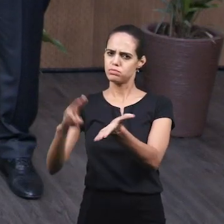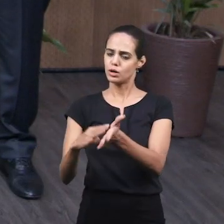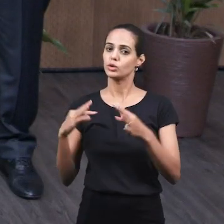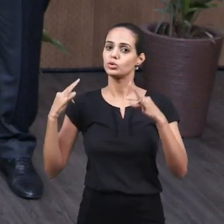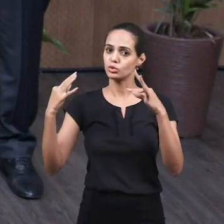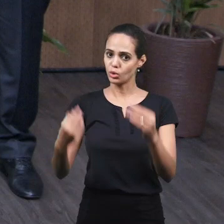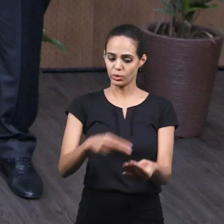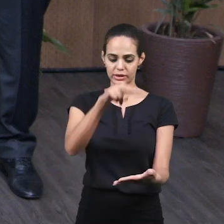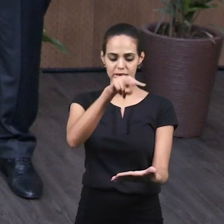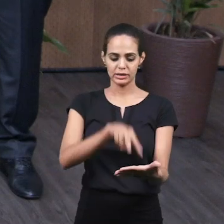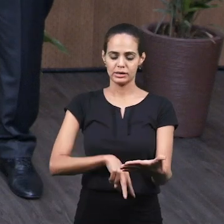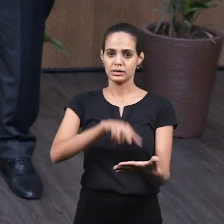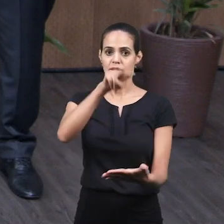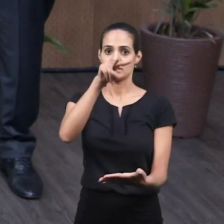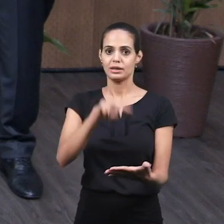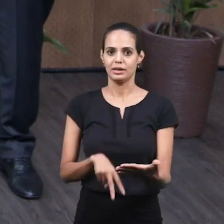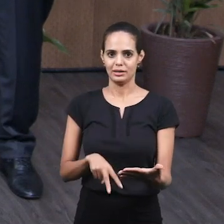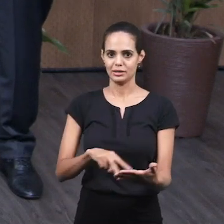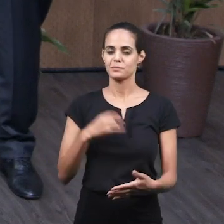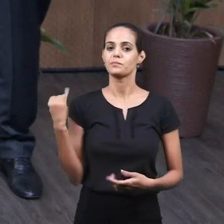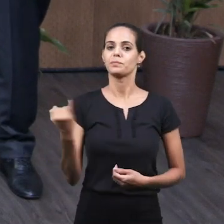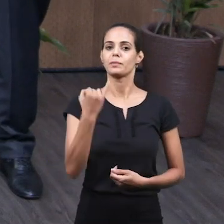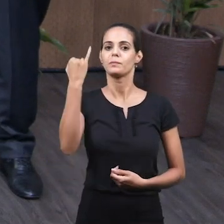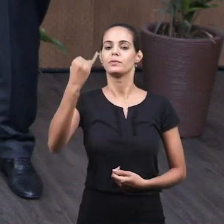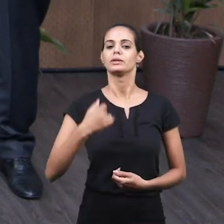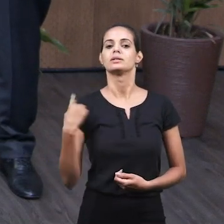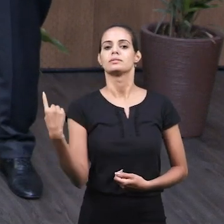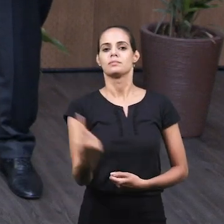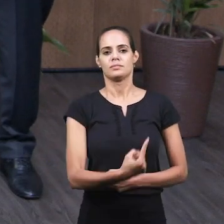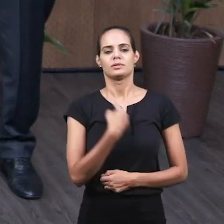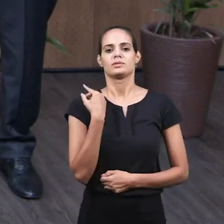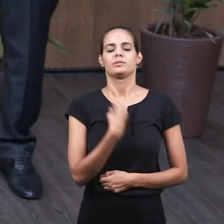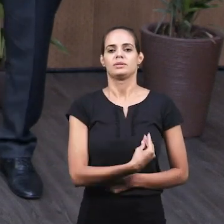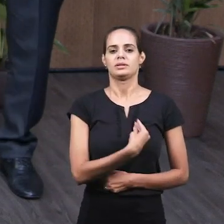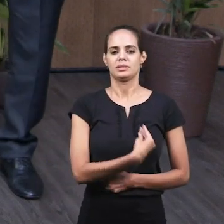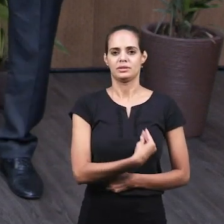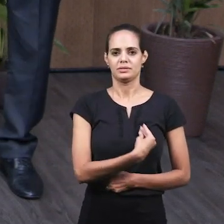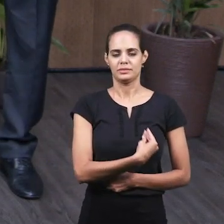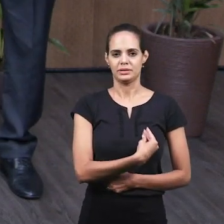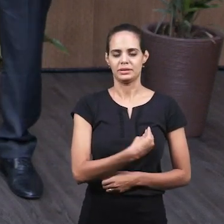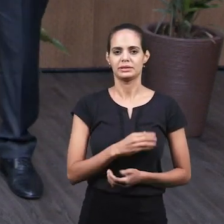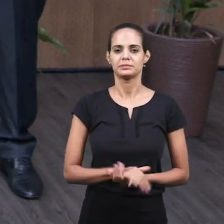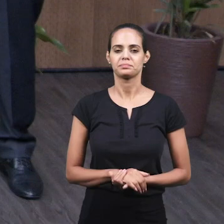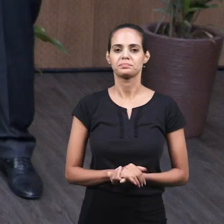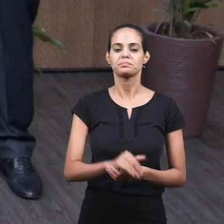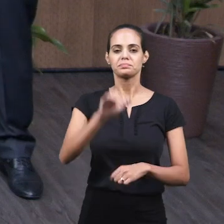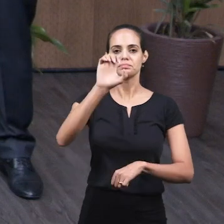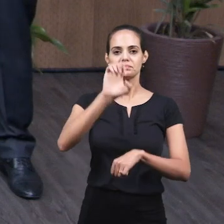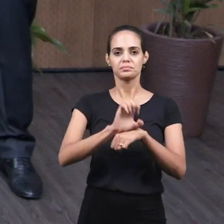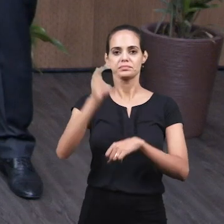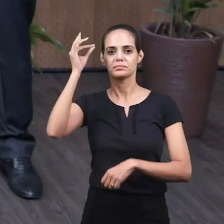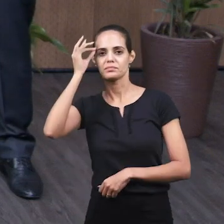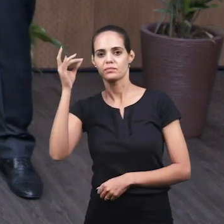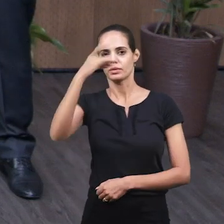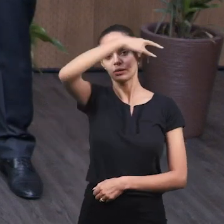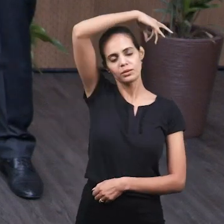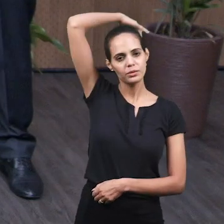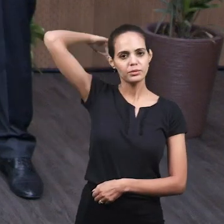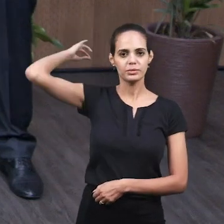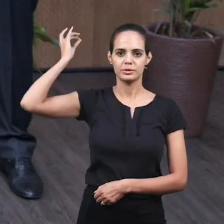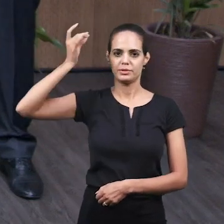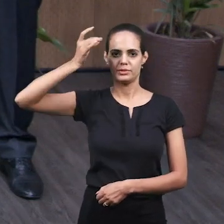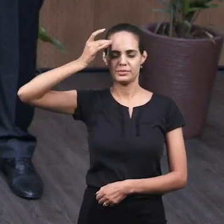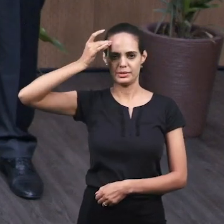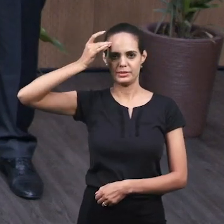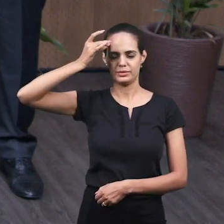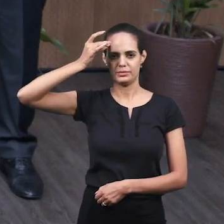les messages que nous recevons sont lus et ont grande importance pour nous. Une de ces messages est venue de l'État du Espírito Santo,